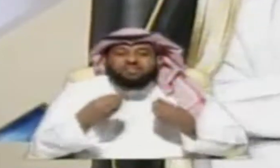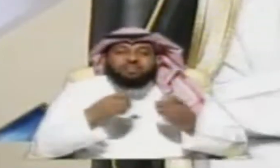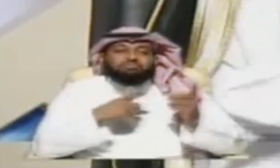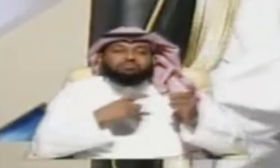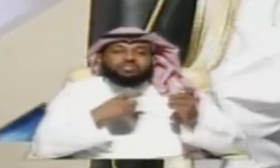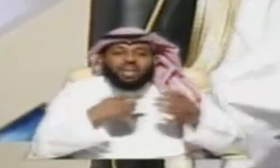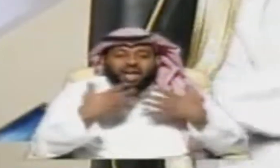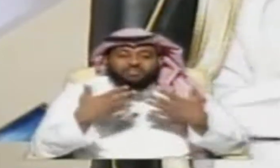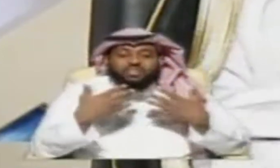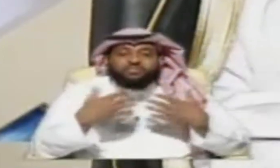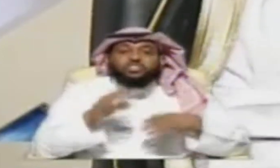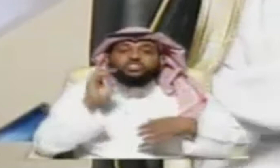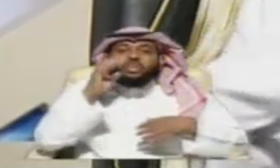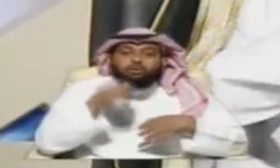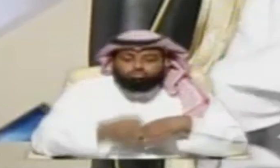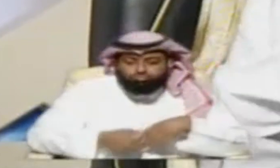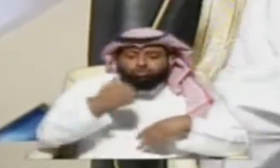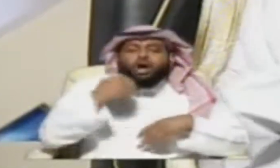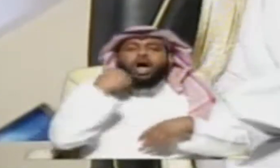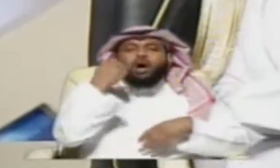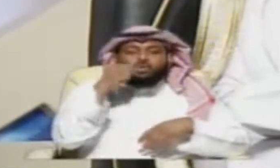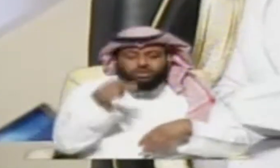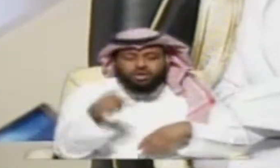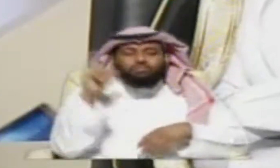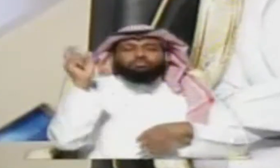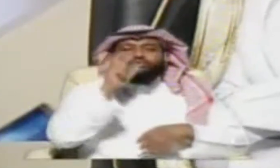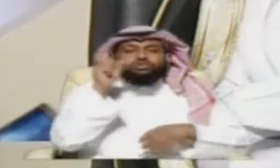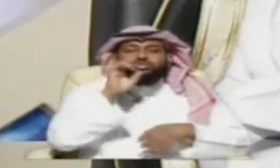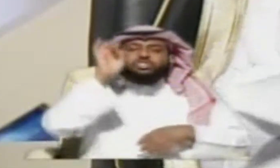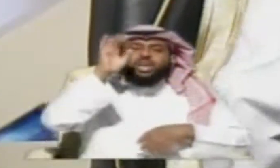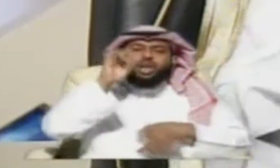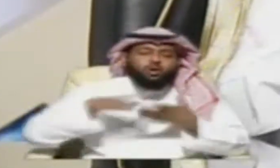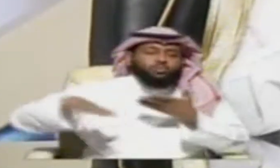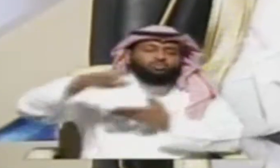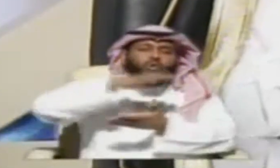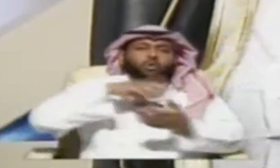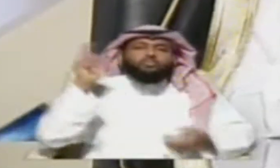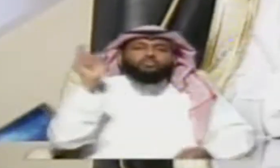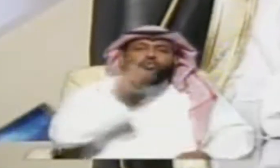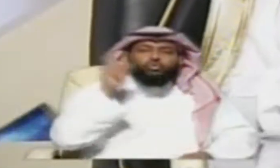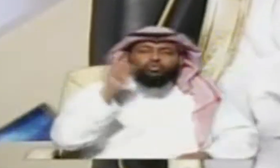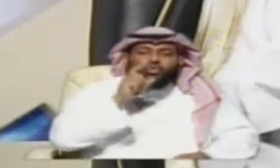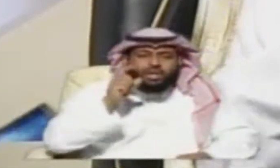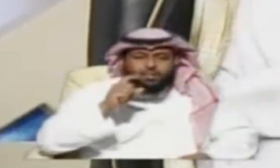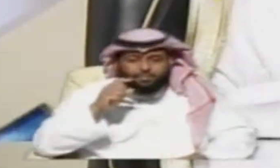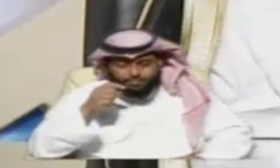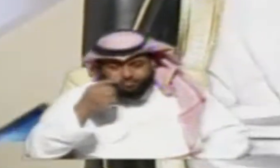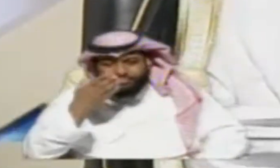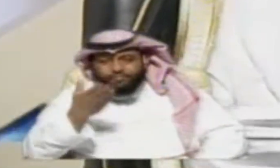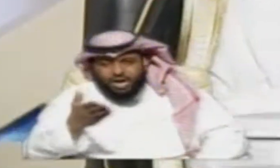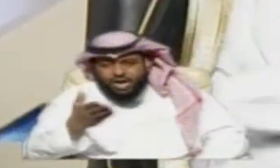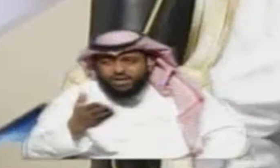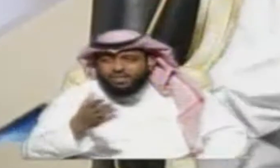المستقبل سيحمل الشيء الكثير الذي يمكن أمة الإسلام وتلك